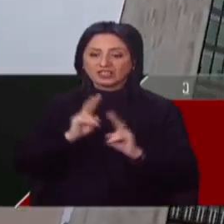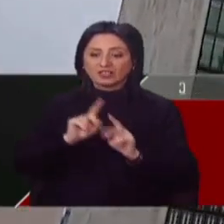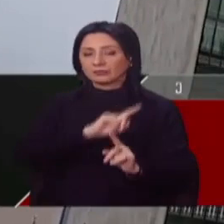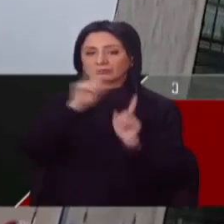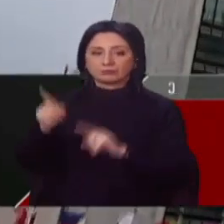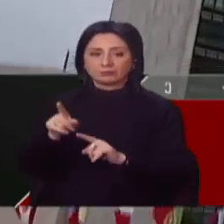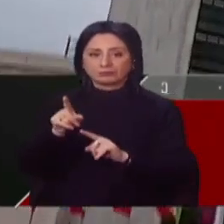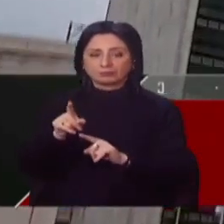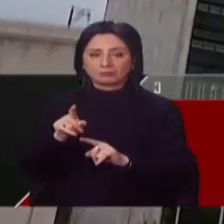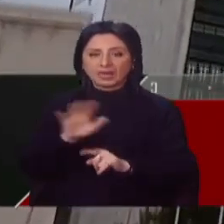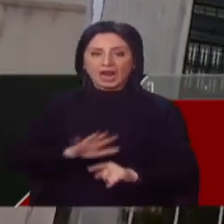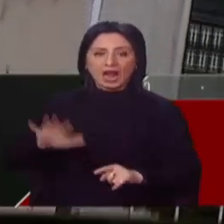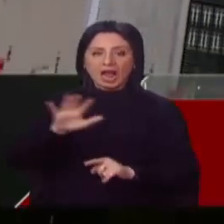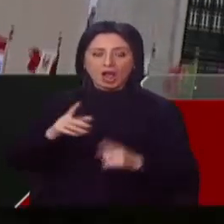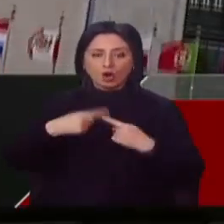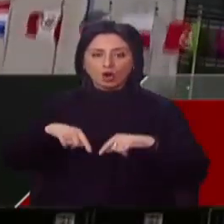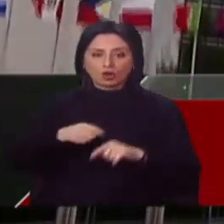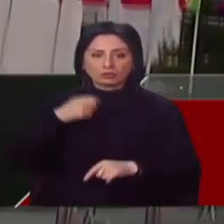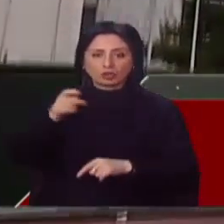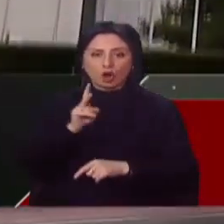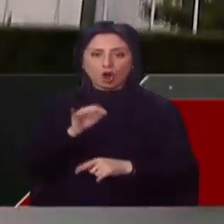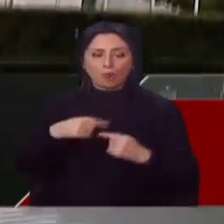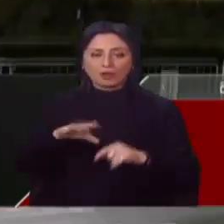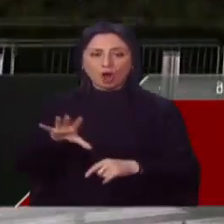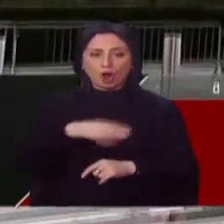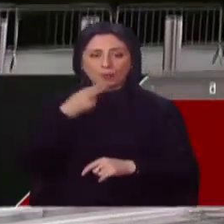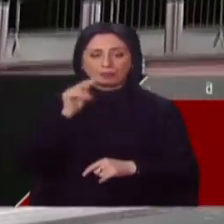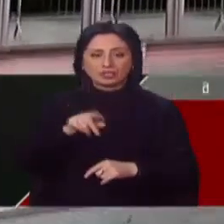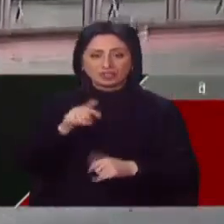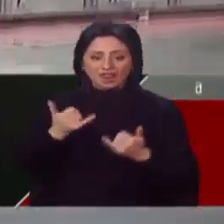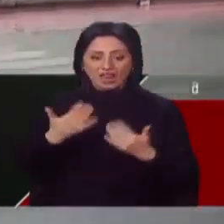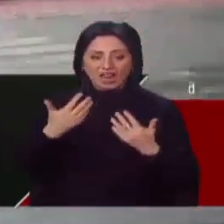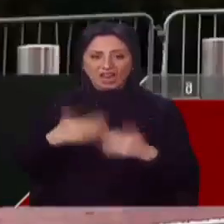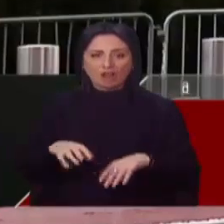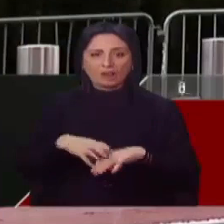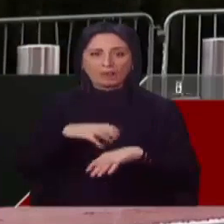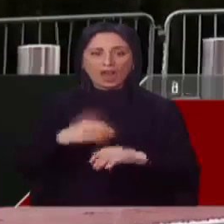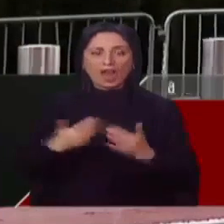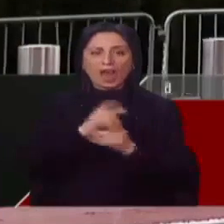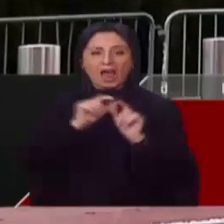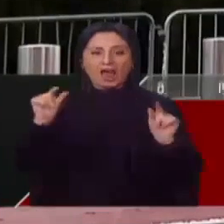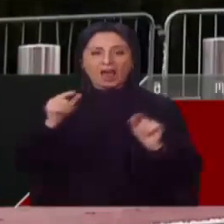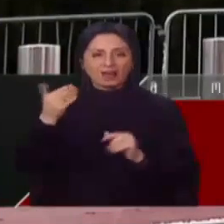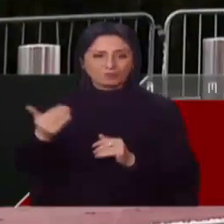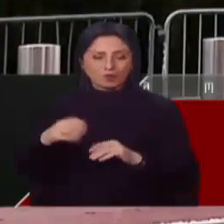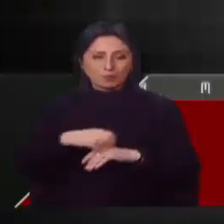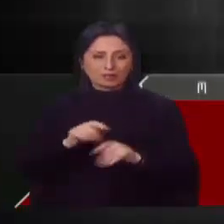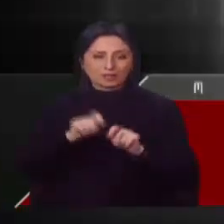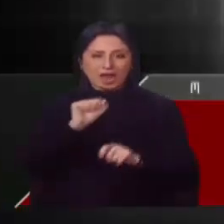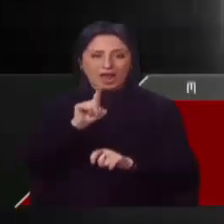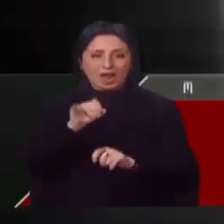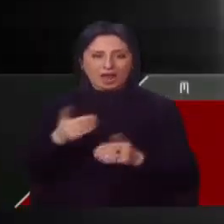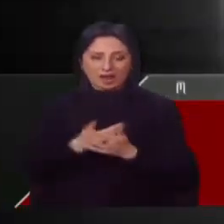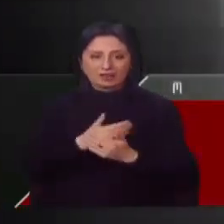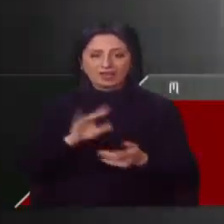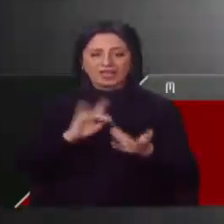გაჩერებად გაერთიანებული ერების ორგანიზაციას ასახელებს. ყოფილი მშჯავრდებული და ახლა უკვე პარტია ახალის დამფუძნებელი ამის შესახებ